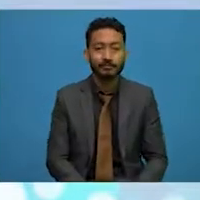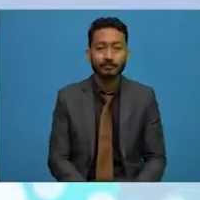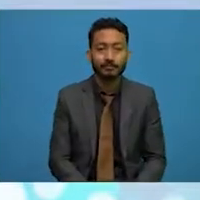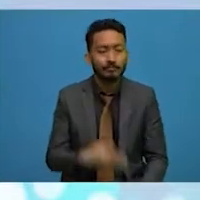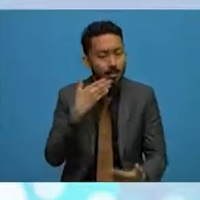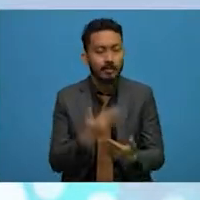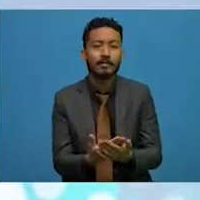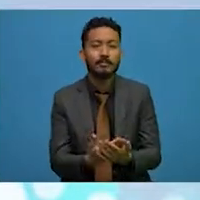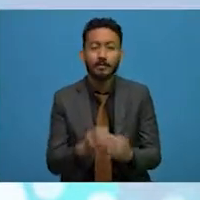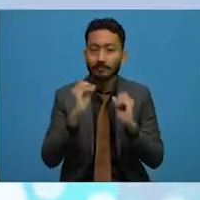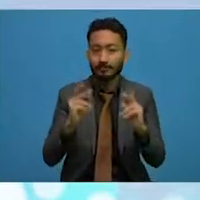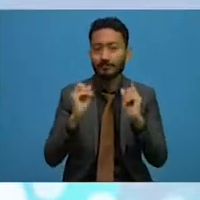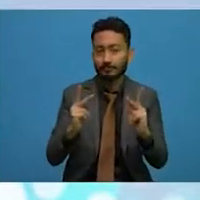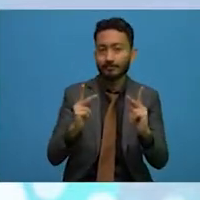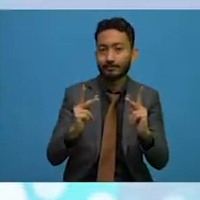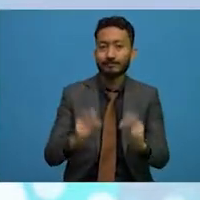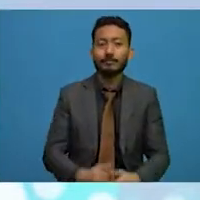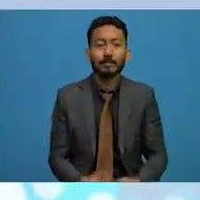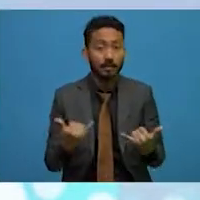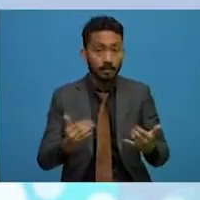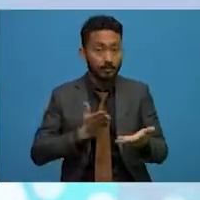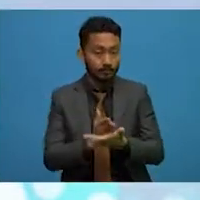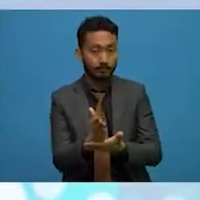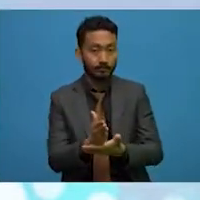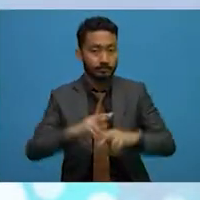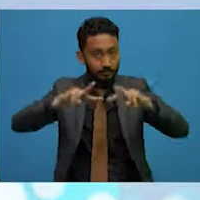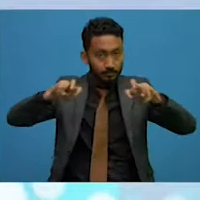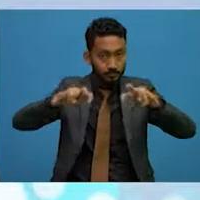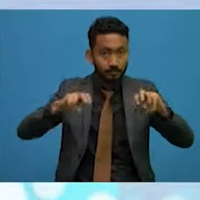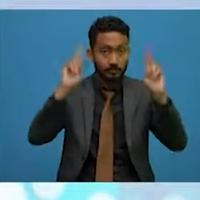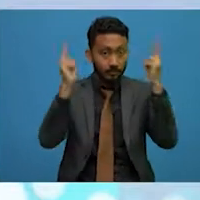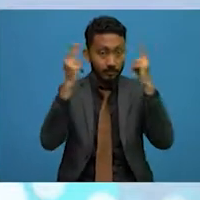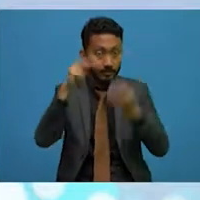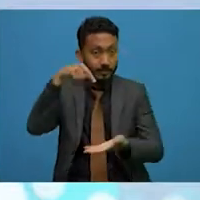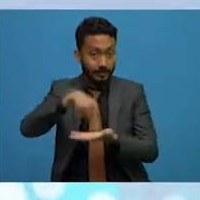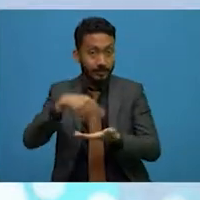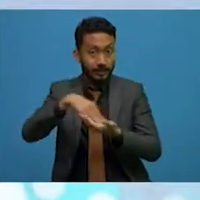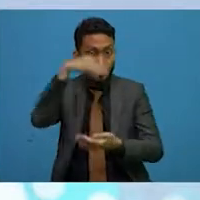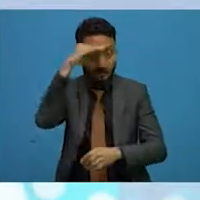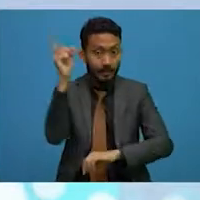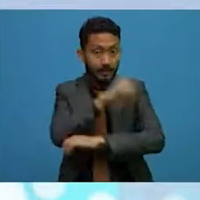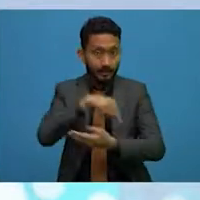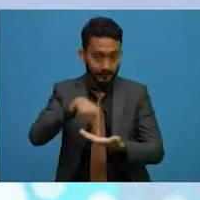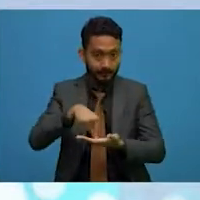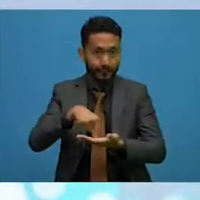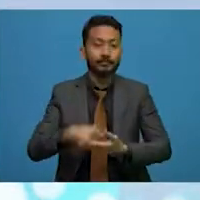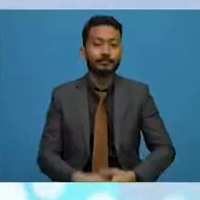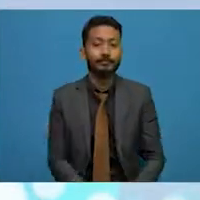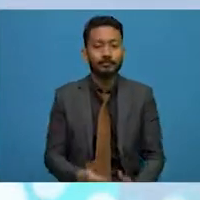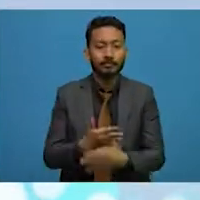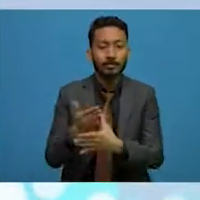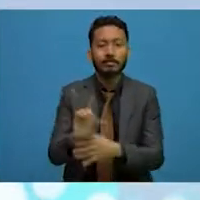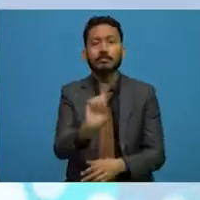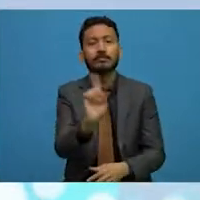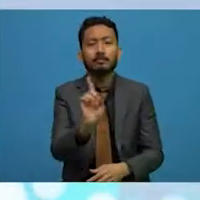Baiklah pelajar semua, mari kita terus meneroka tajuk dan pembelajaran kita pada hari ini. Di bahagian manakah